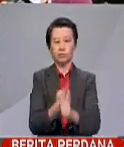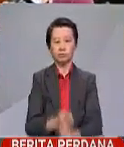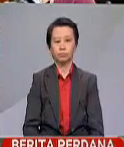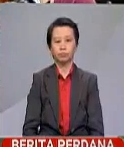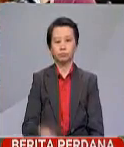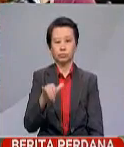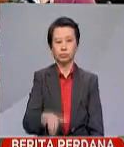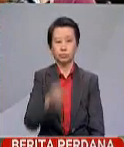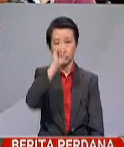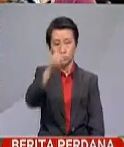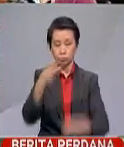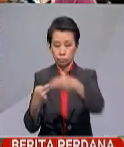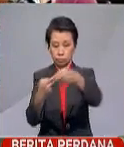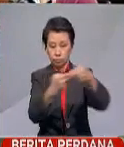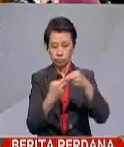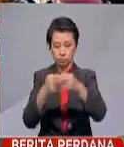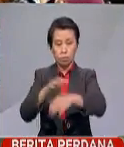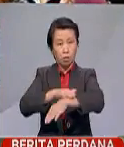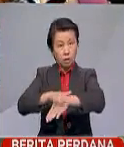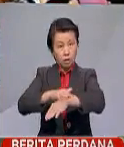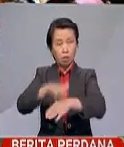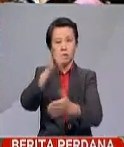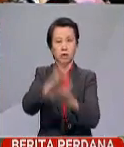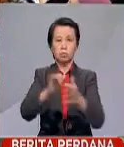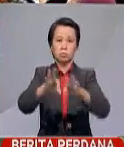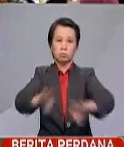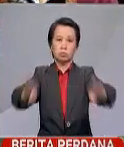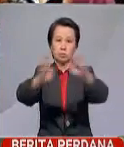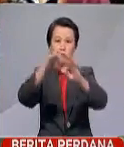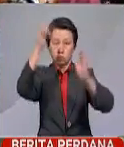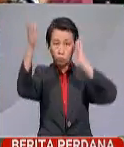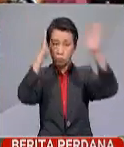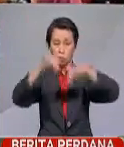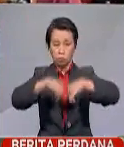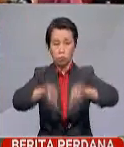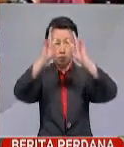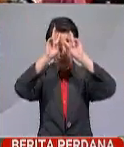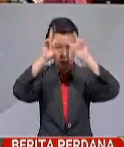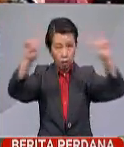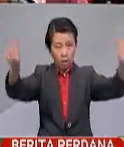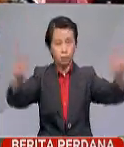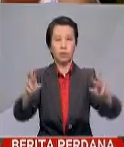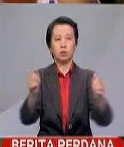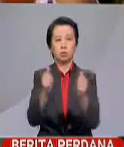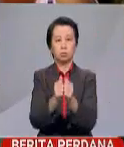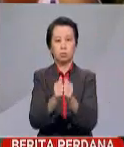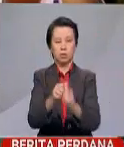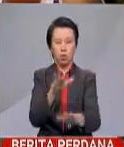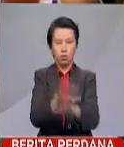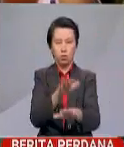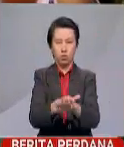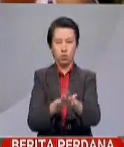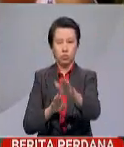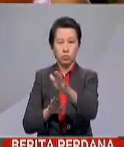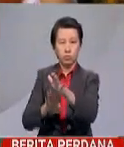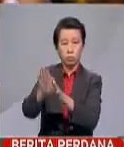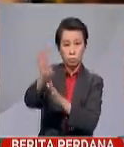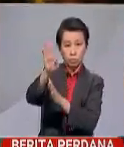yang pasti, perpaduan kaum inilah menjadi faktor penting untuk Malaysia terus aman seiring dengan kepesatan